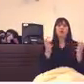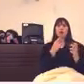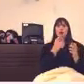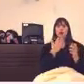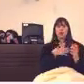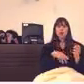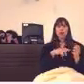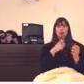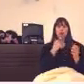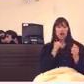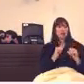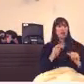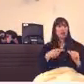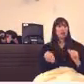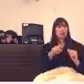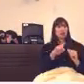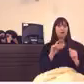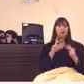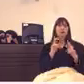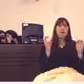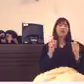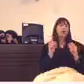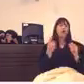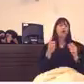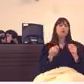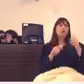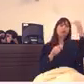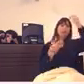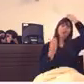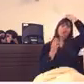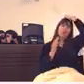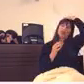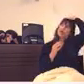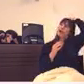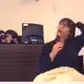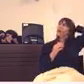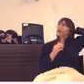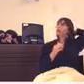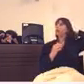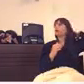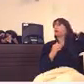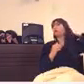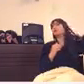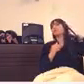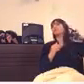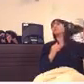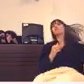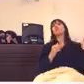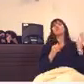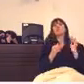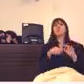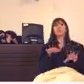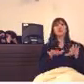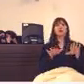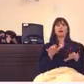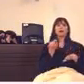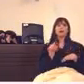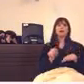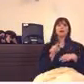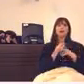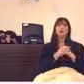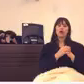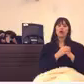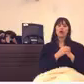אני רציתי להרגיע אתכם שהעמותה לא תיסגר, וטוב שכך. אוקיי? שהמאזנים שלה, הלוואי על עיריית